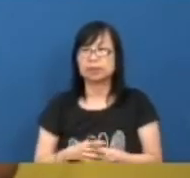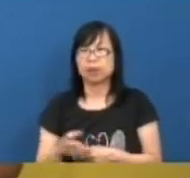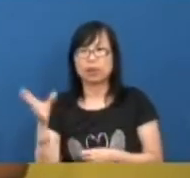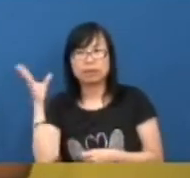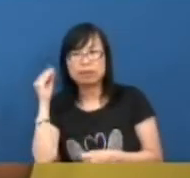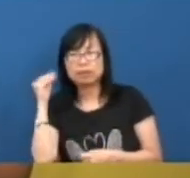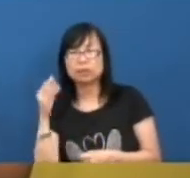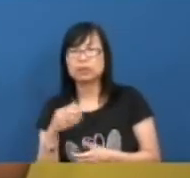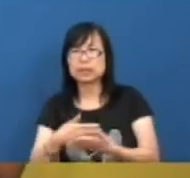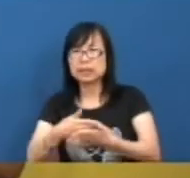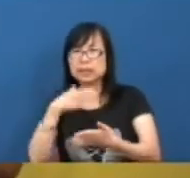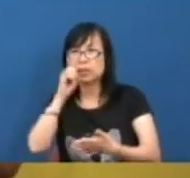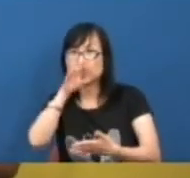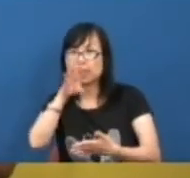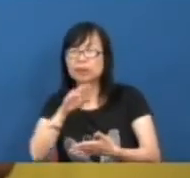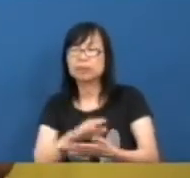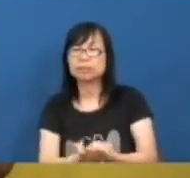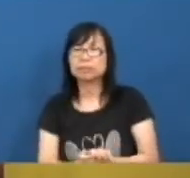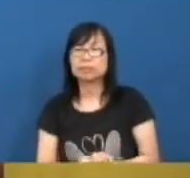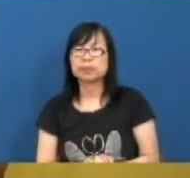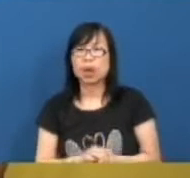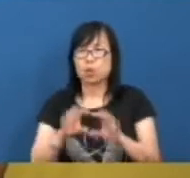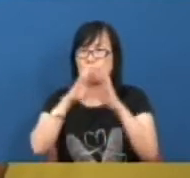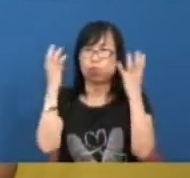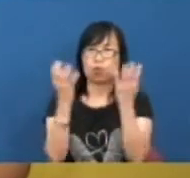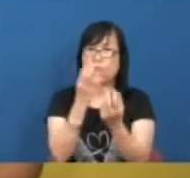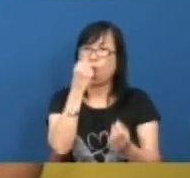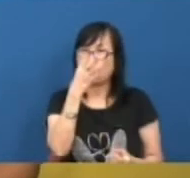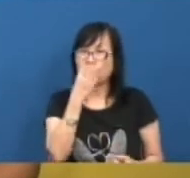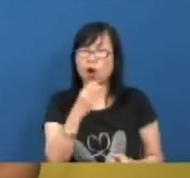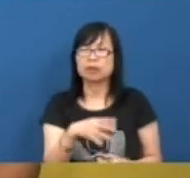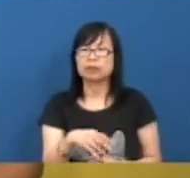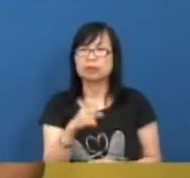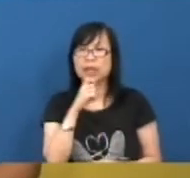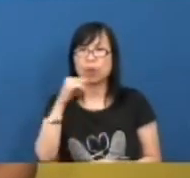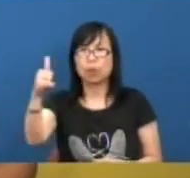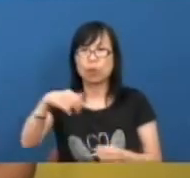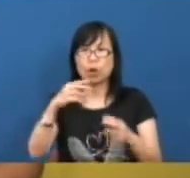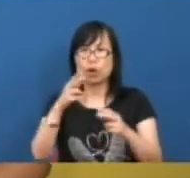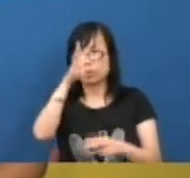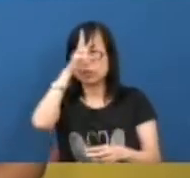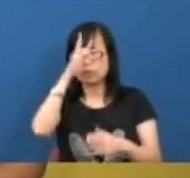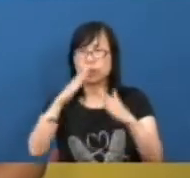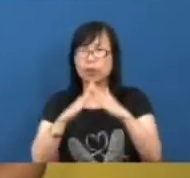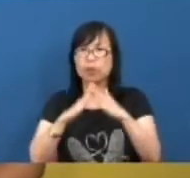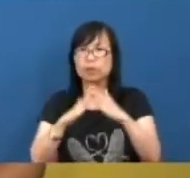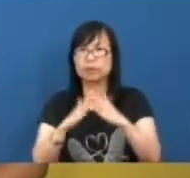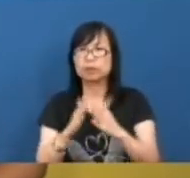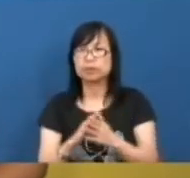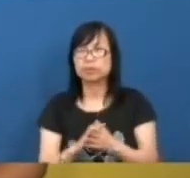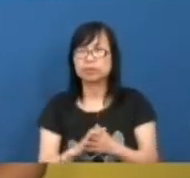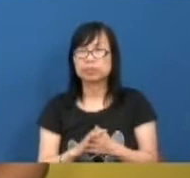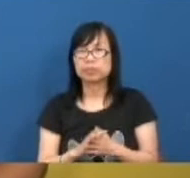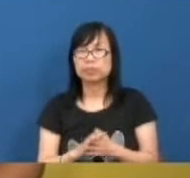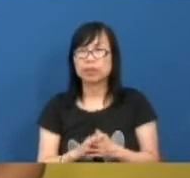到早前講咧就係、是、全港咧其實大概咧嚟緊有公屋。即係個市場喺特